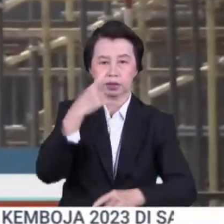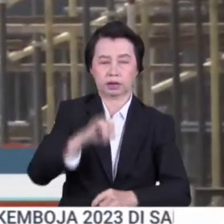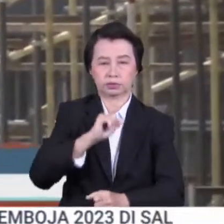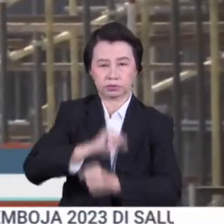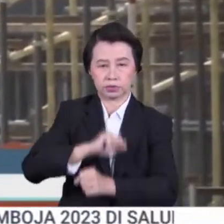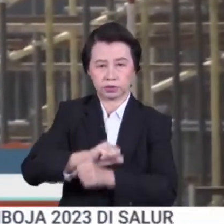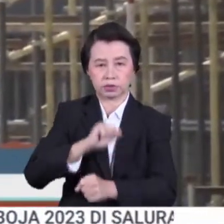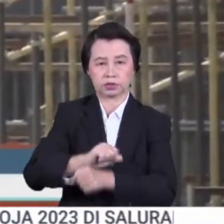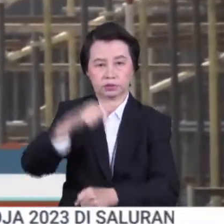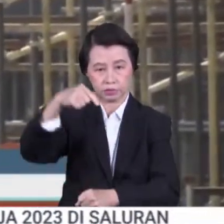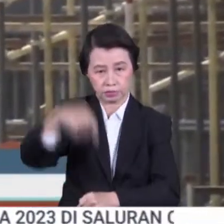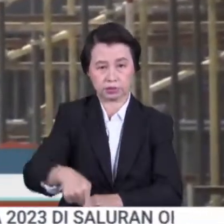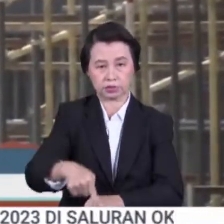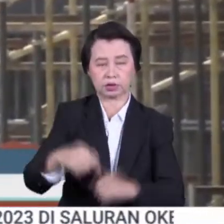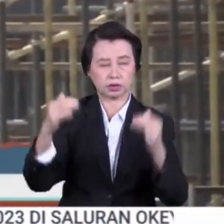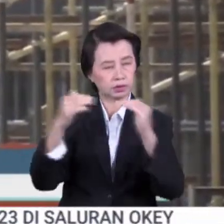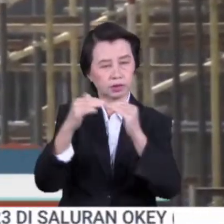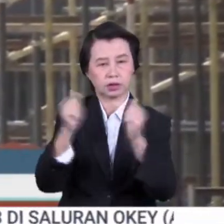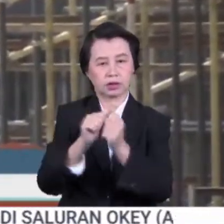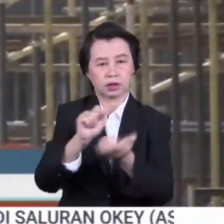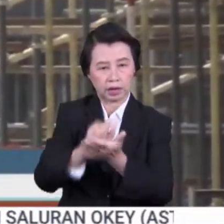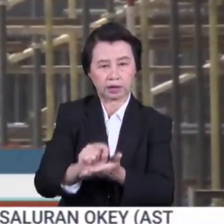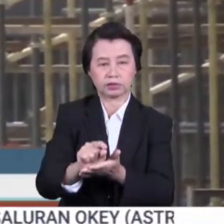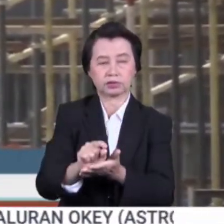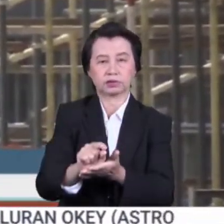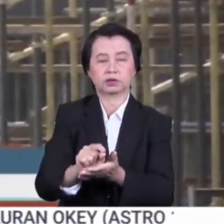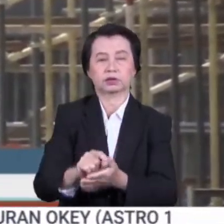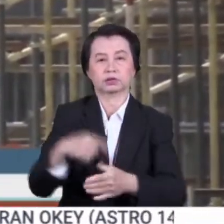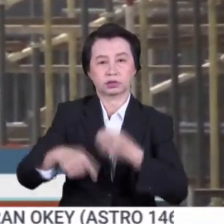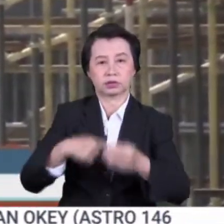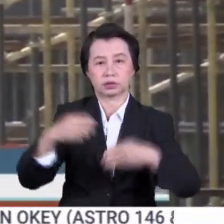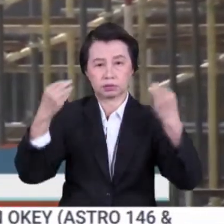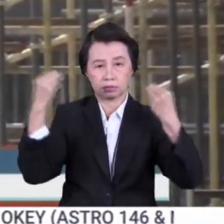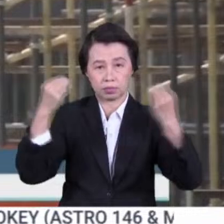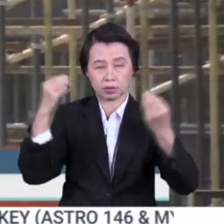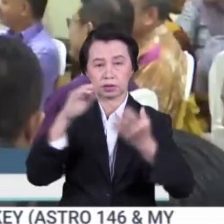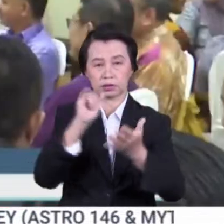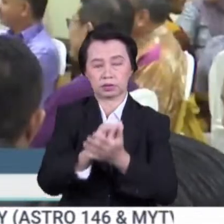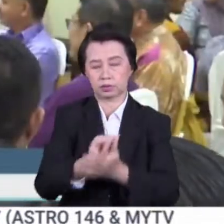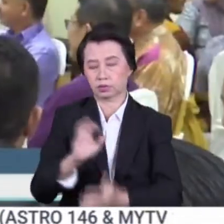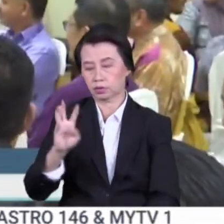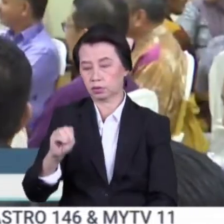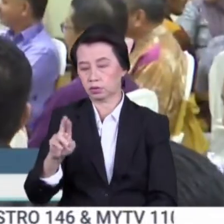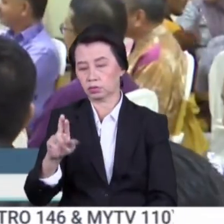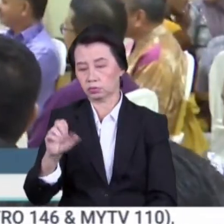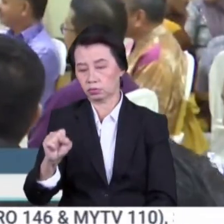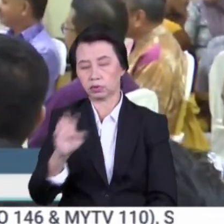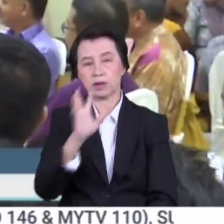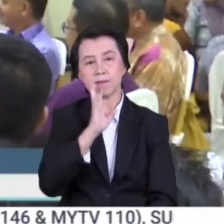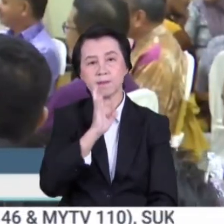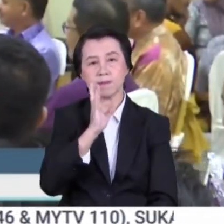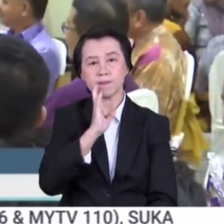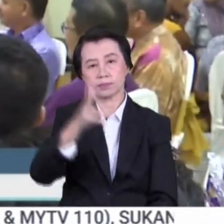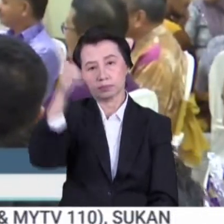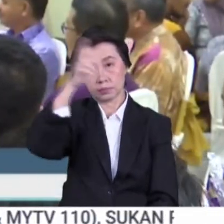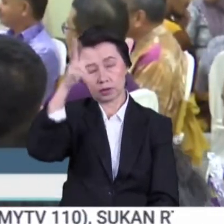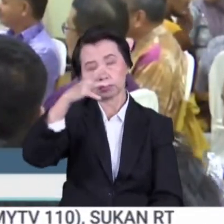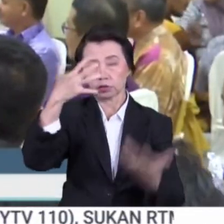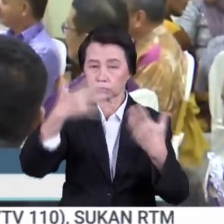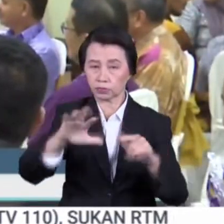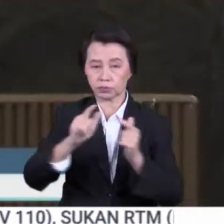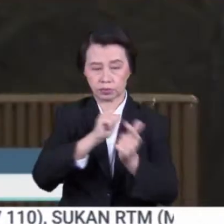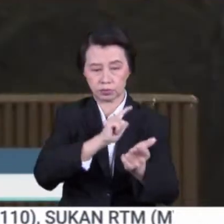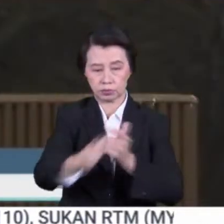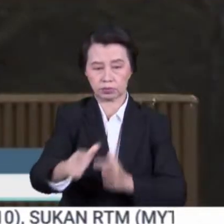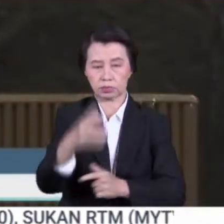mengisi ruang kerja yang setimpal dengan gaji mereka. Mengenai majlis berkenaan, Mustafa menjelaskan bahawa kerajaan telah